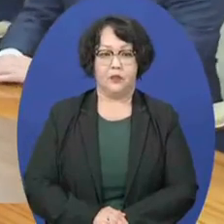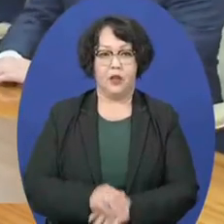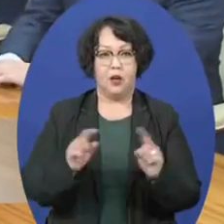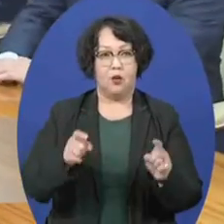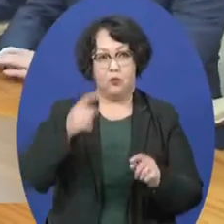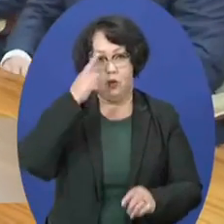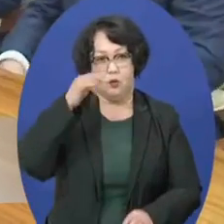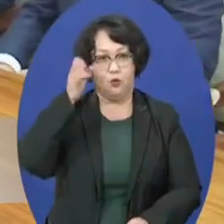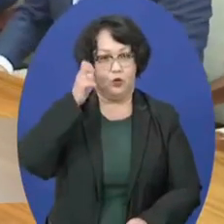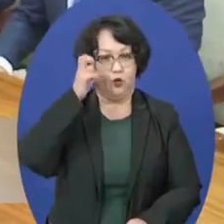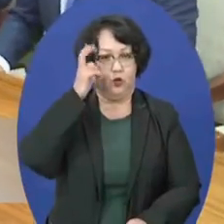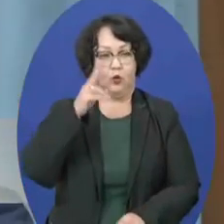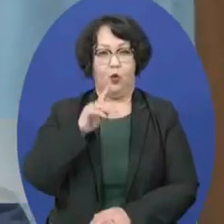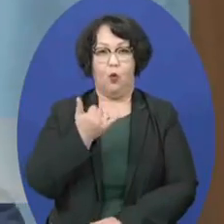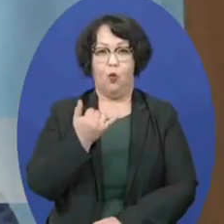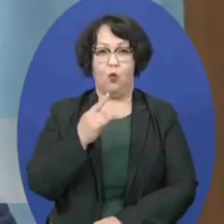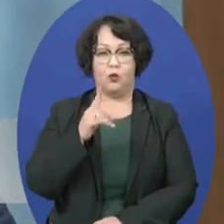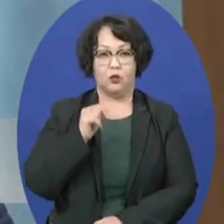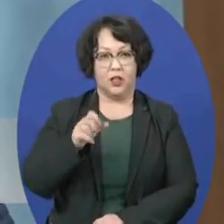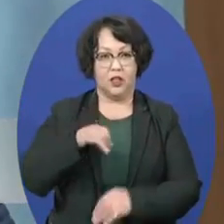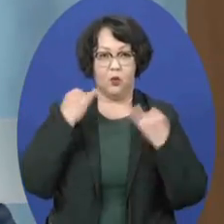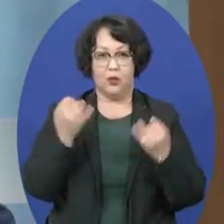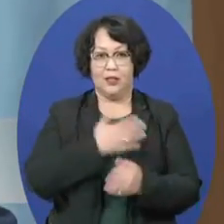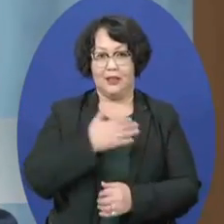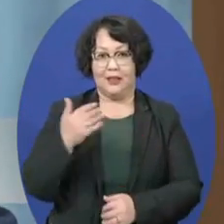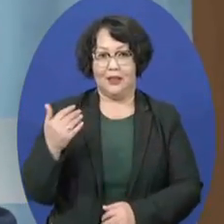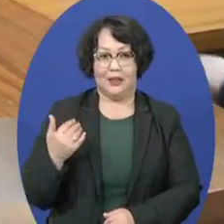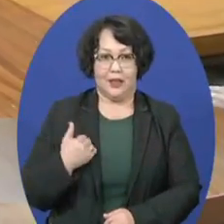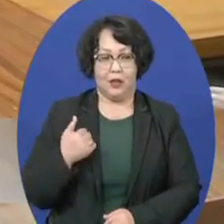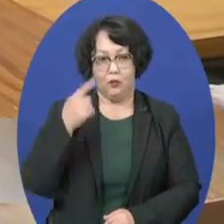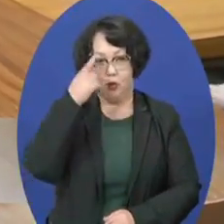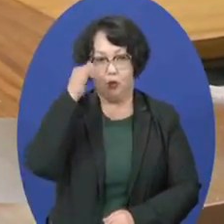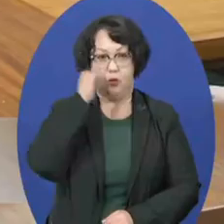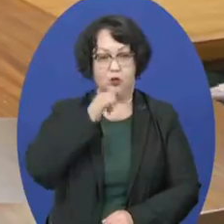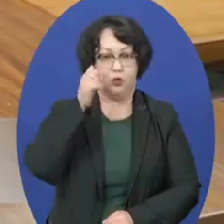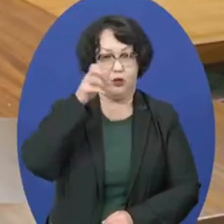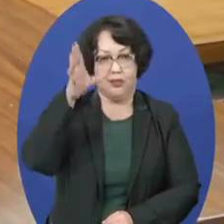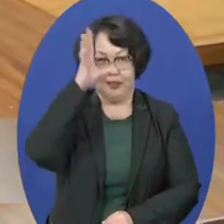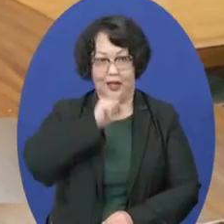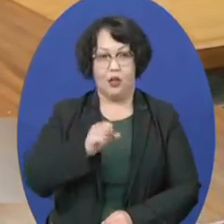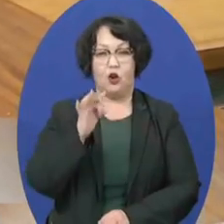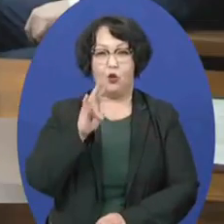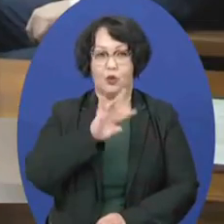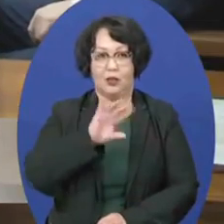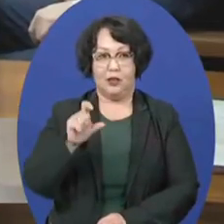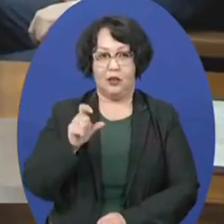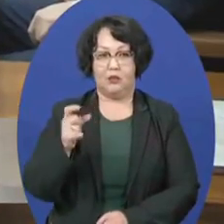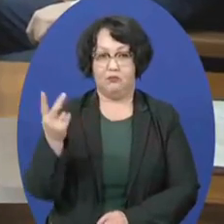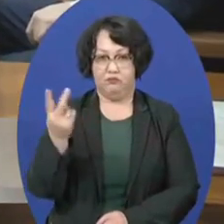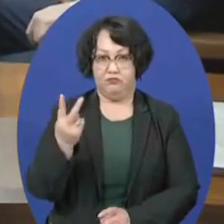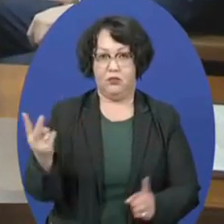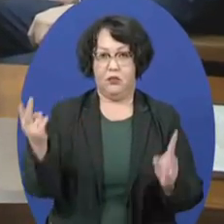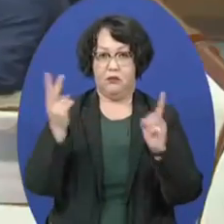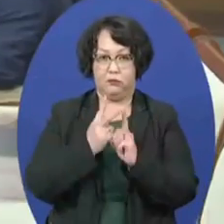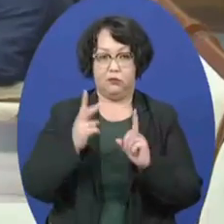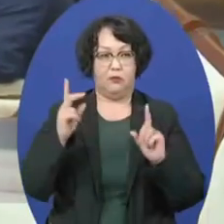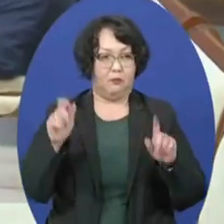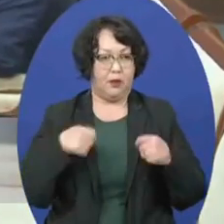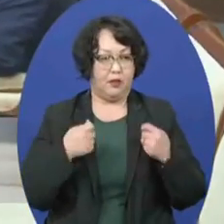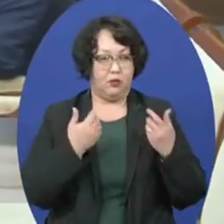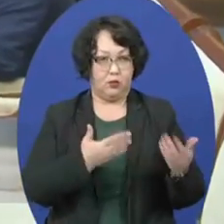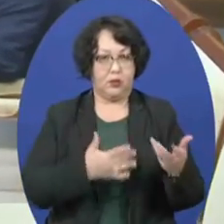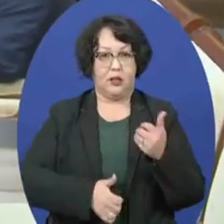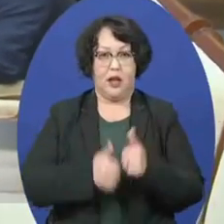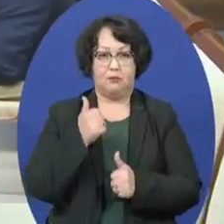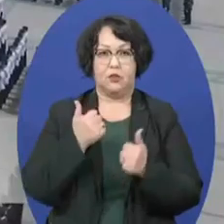Харин Монгол улсын эрхлэгч хөрөлсөхөд улсын хурлын дарга Зандан Шатар Монгол улсын эрхлэгч сайд оюун эрдэнэ нар бараалхаж баяр хүргэж